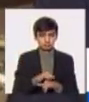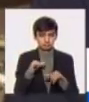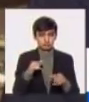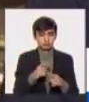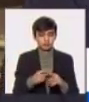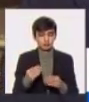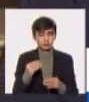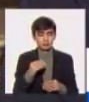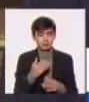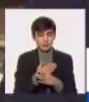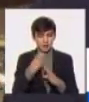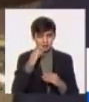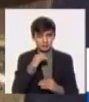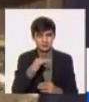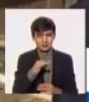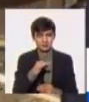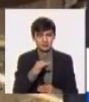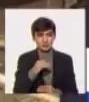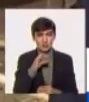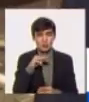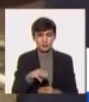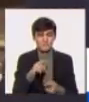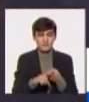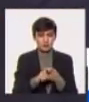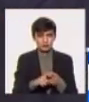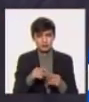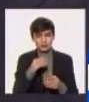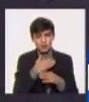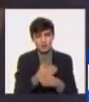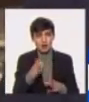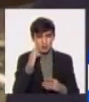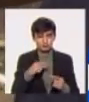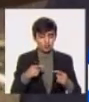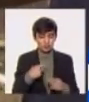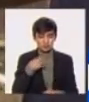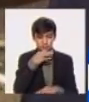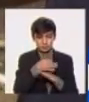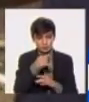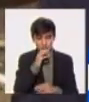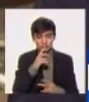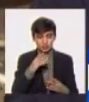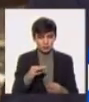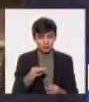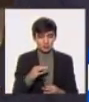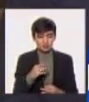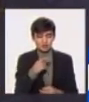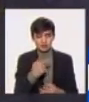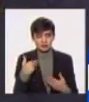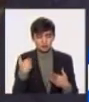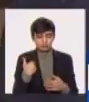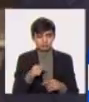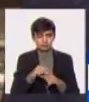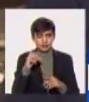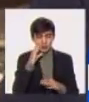это панацея от этого вируса, не могу так сказать. Просто вы знаете,